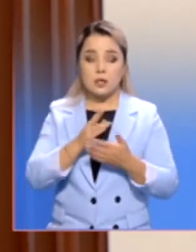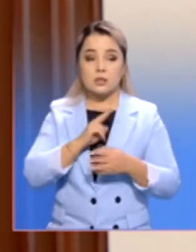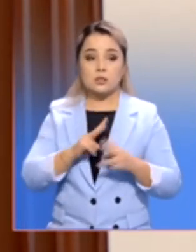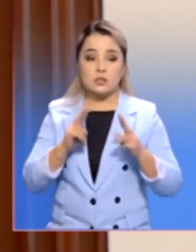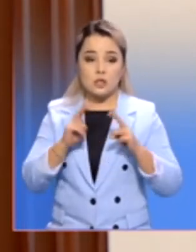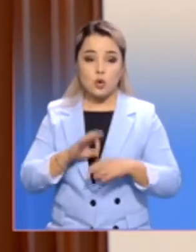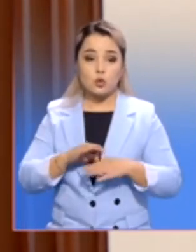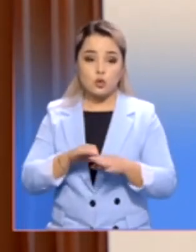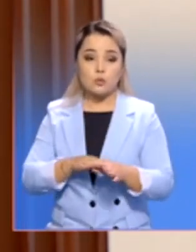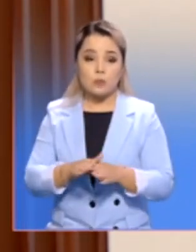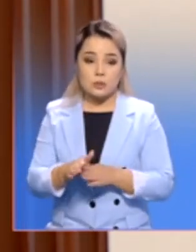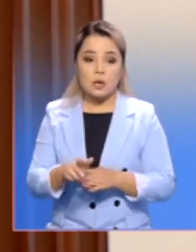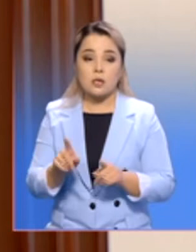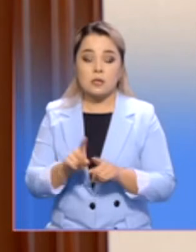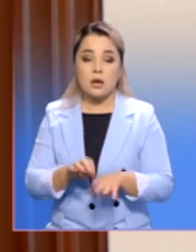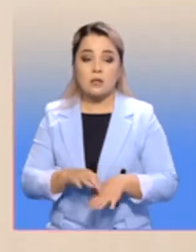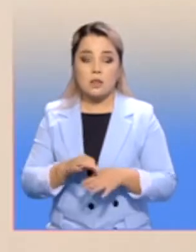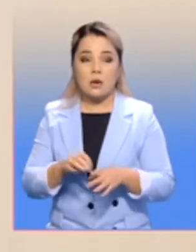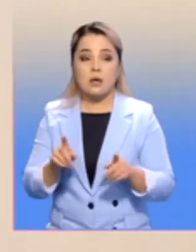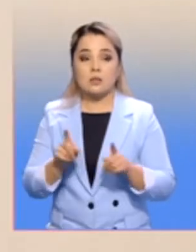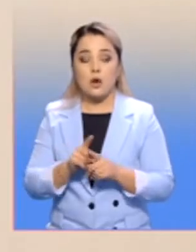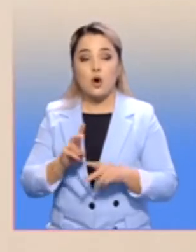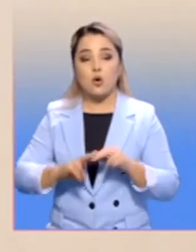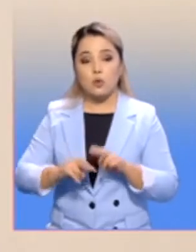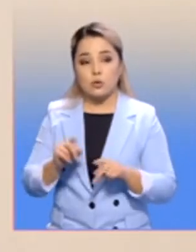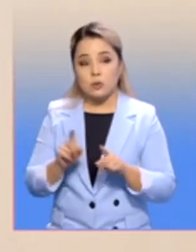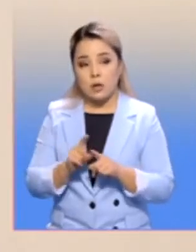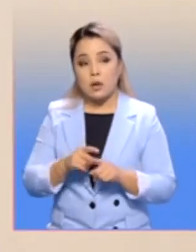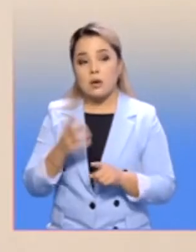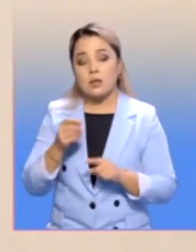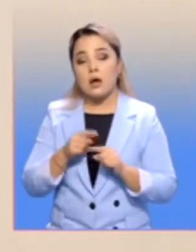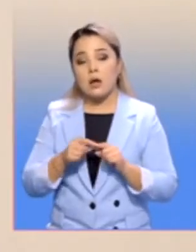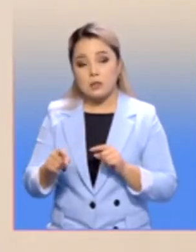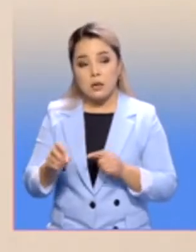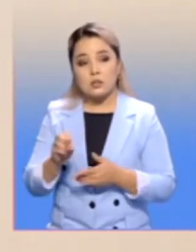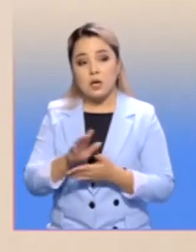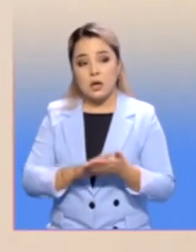біраз жылдар өтеді. Екі жылдай құрылыс тағы ары қарай